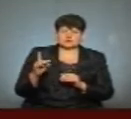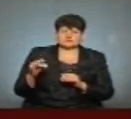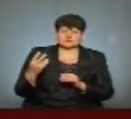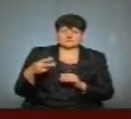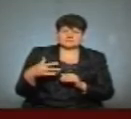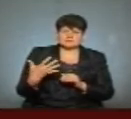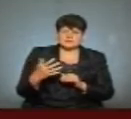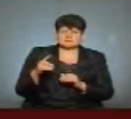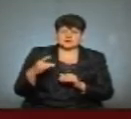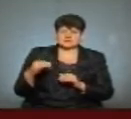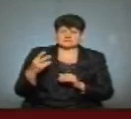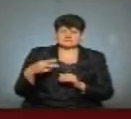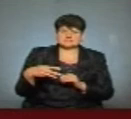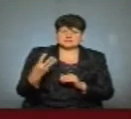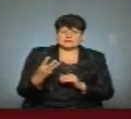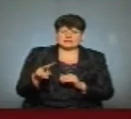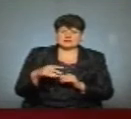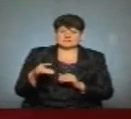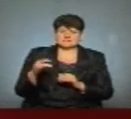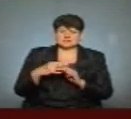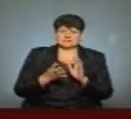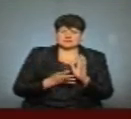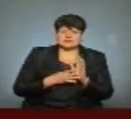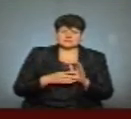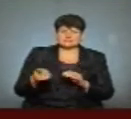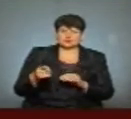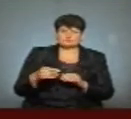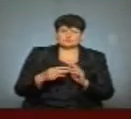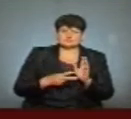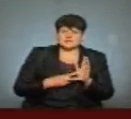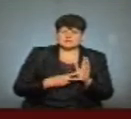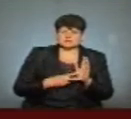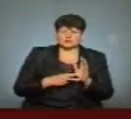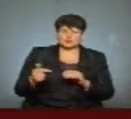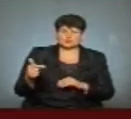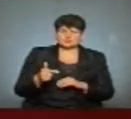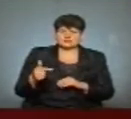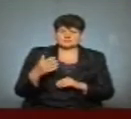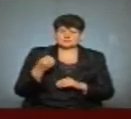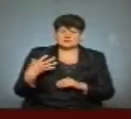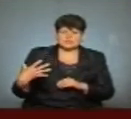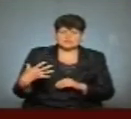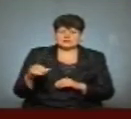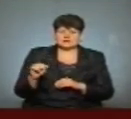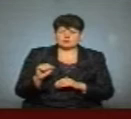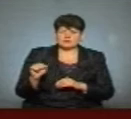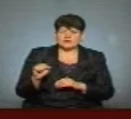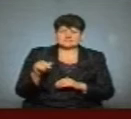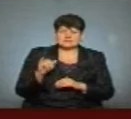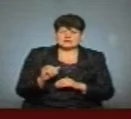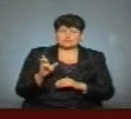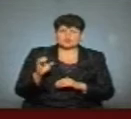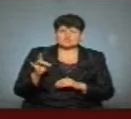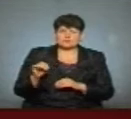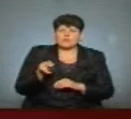– 25, Збаразькому – 23, Лановецькому – 19, Тернопільському – 17, Гусятинському – 15, Теребовлянському та